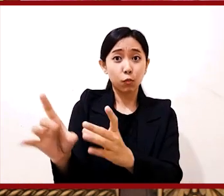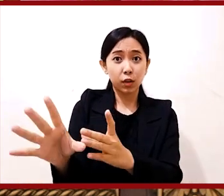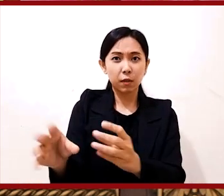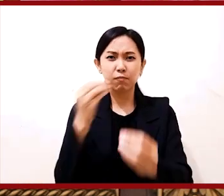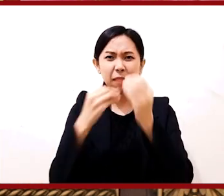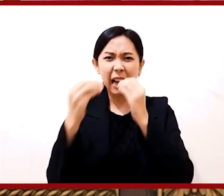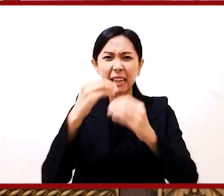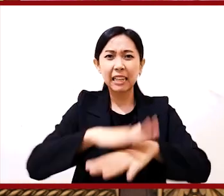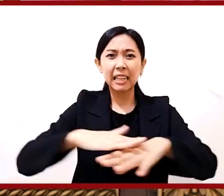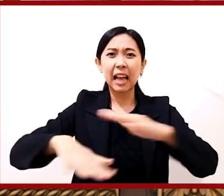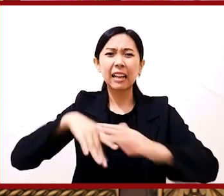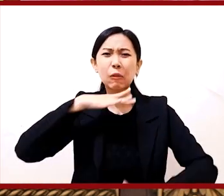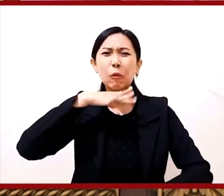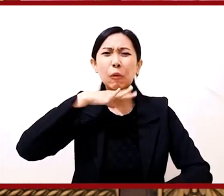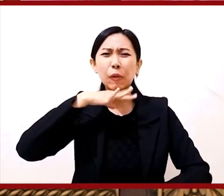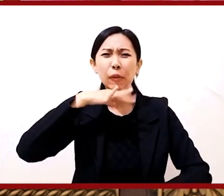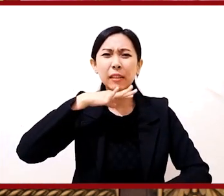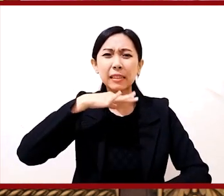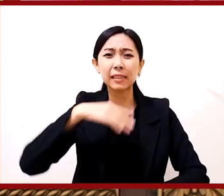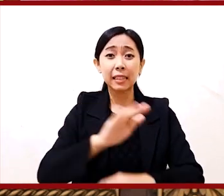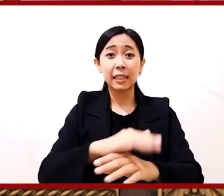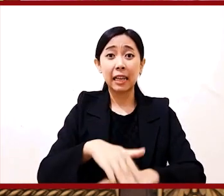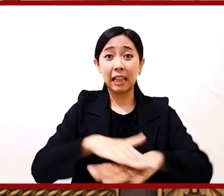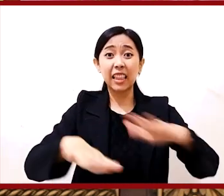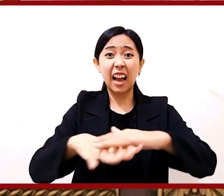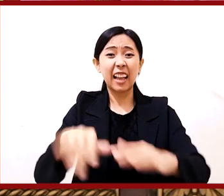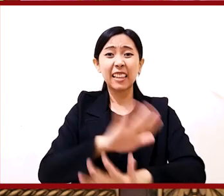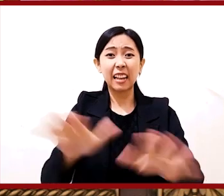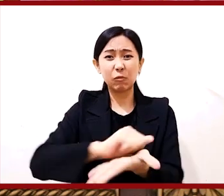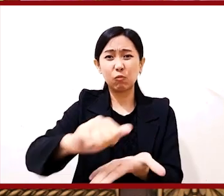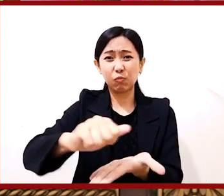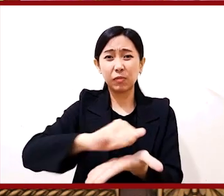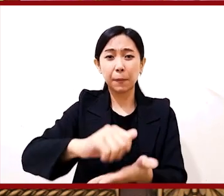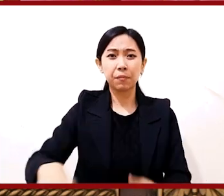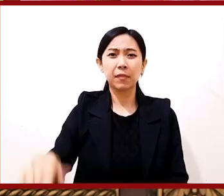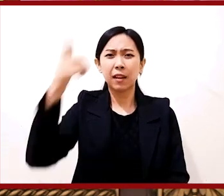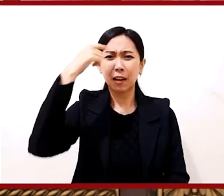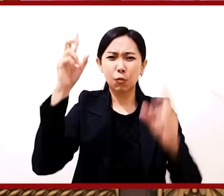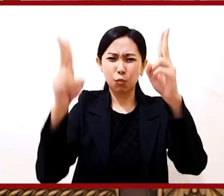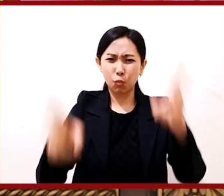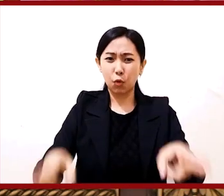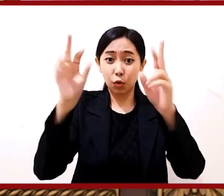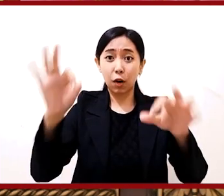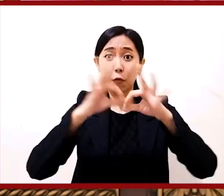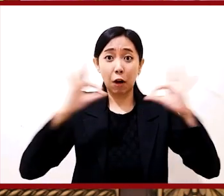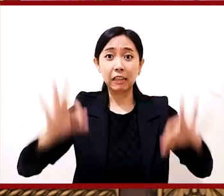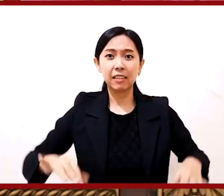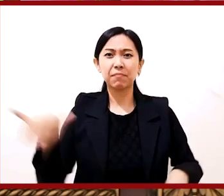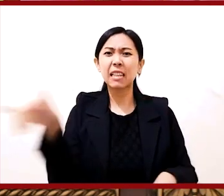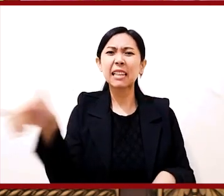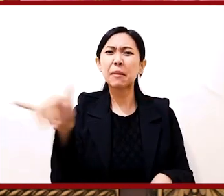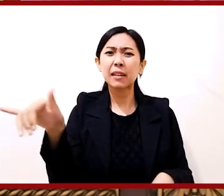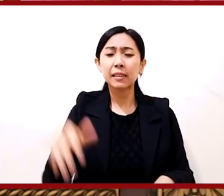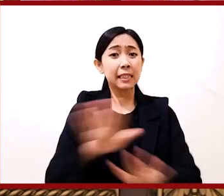muridnya makan dengan tangan najis, yaitu dengan tangan yang tidak dibasuh, Sebab orang-orang Farisi seperti orang-orang